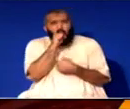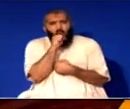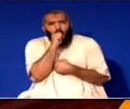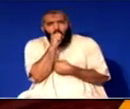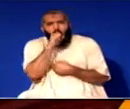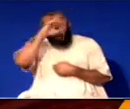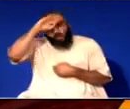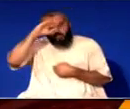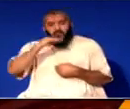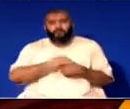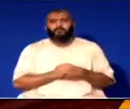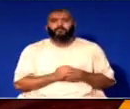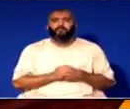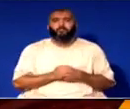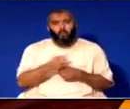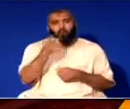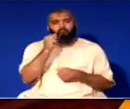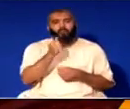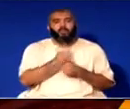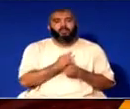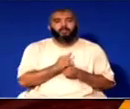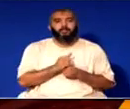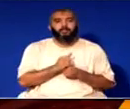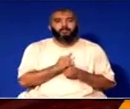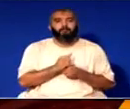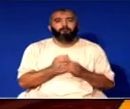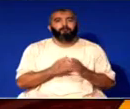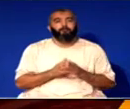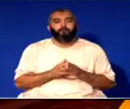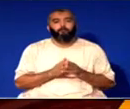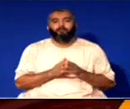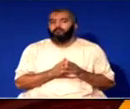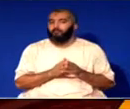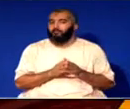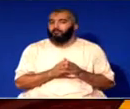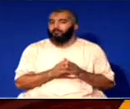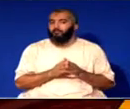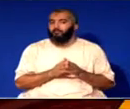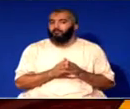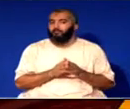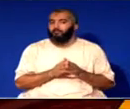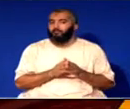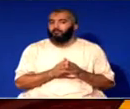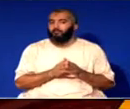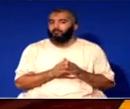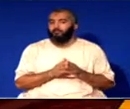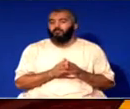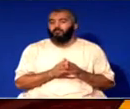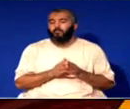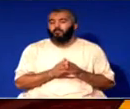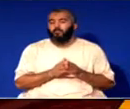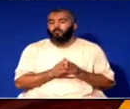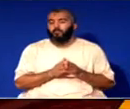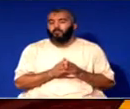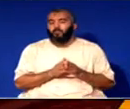نعم. هل لديك سؤال آخر إيمان؟ تعيش ركز لي بك إيمان، حممشي لما نيت إيمان كما نغسل شعري